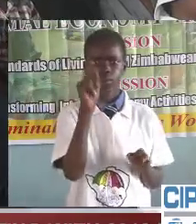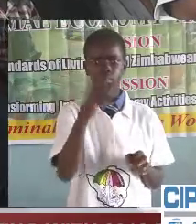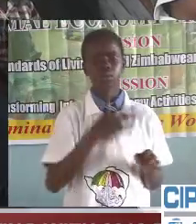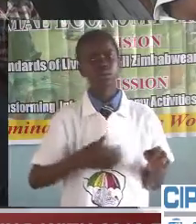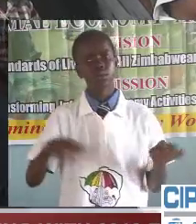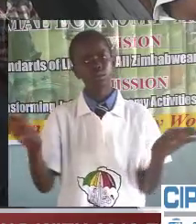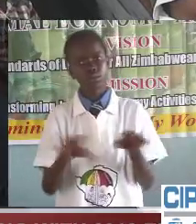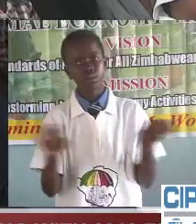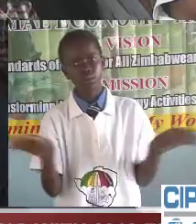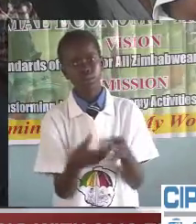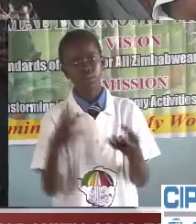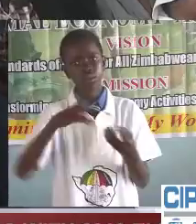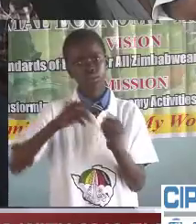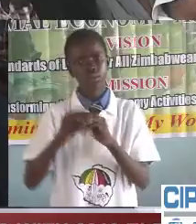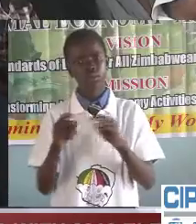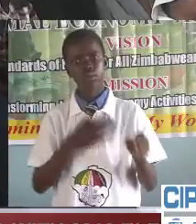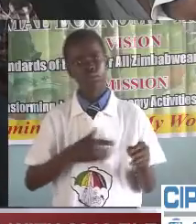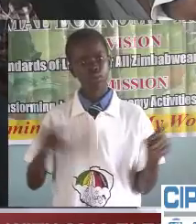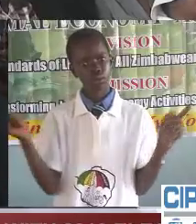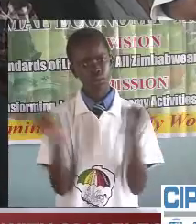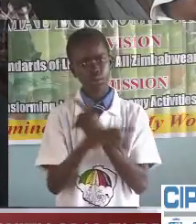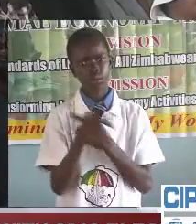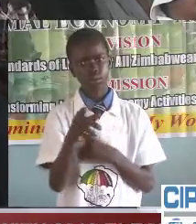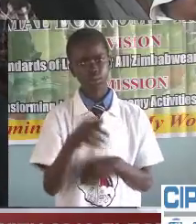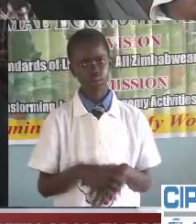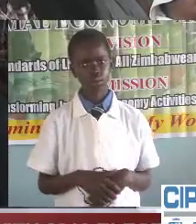kugadzira mapolicies anoita kuti